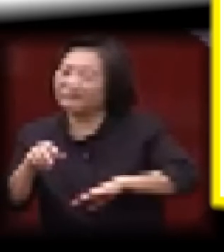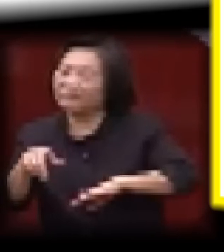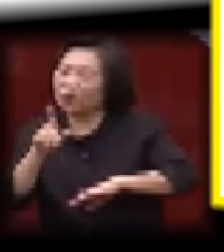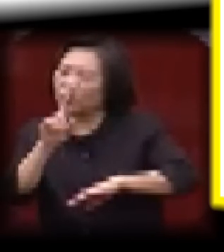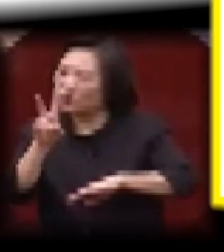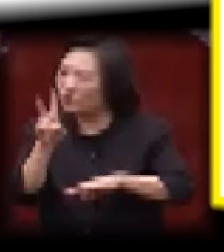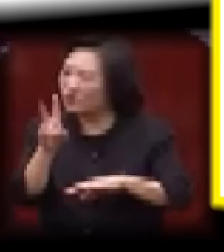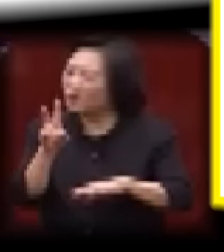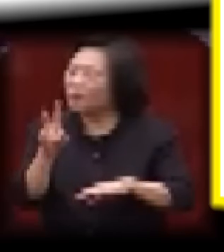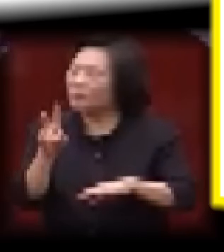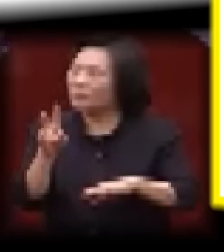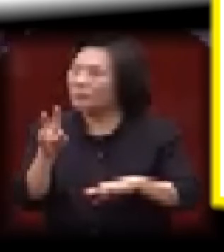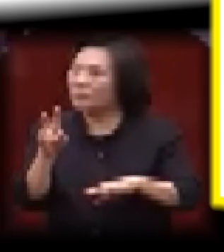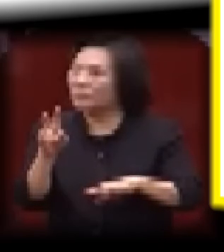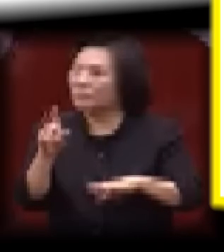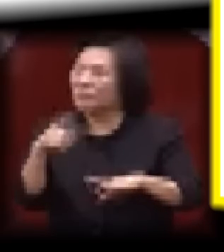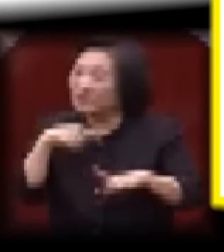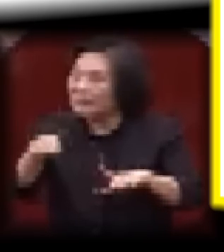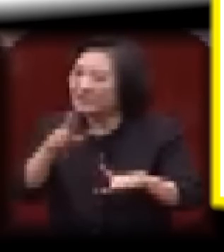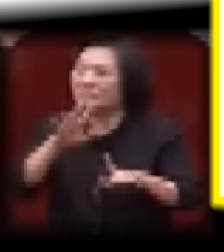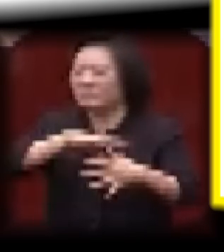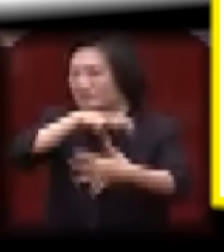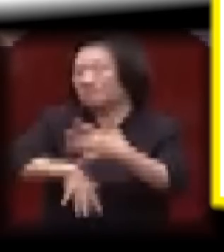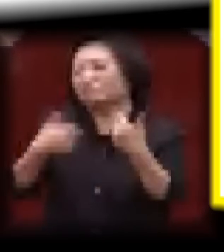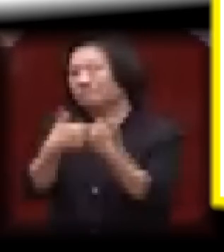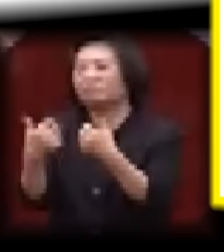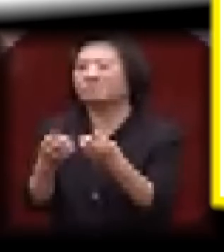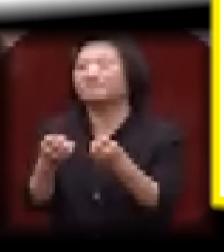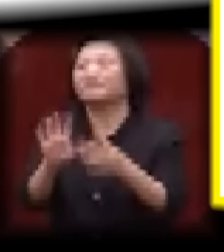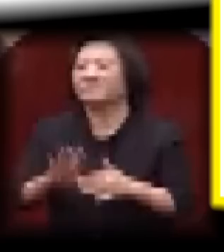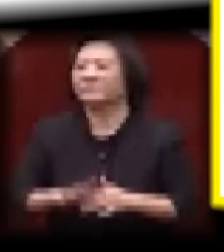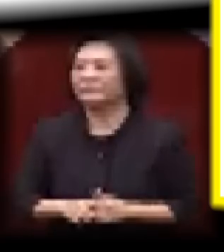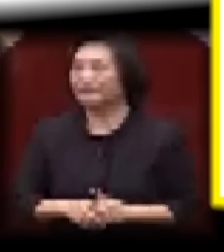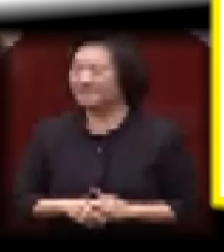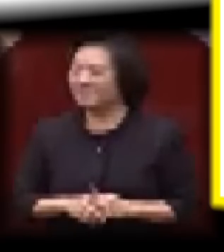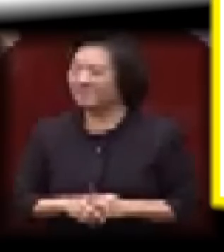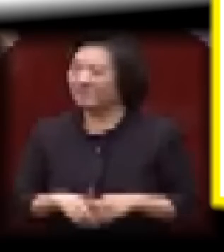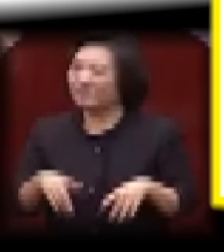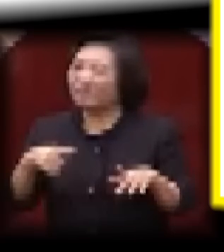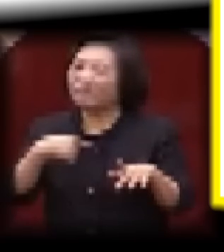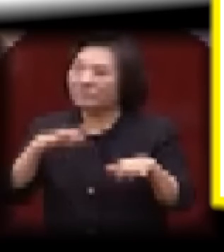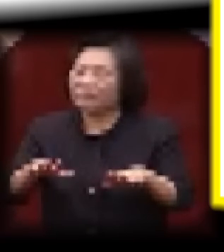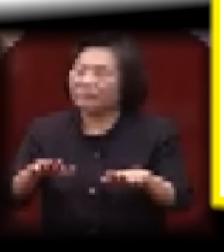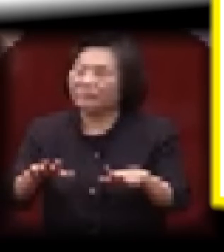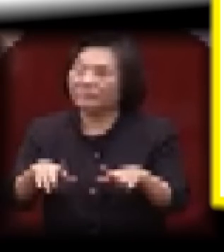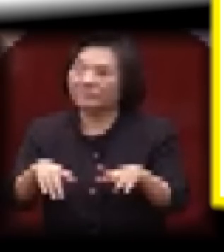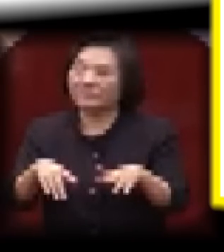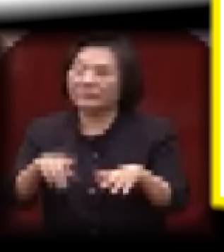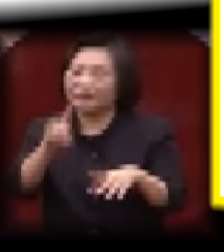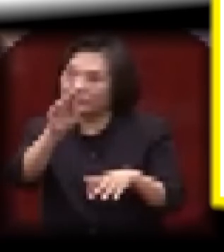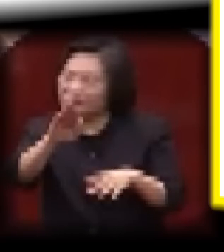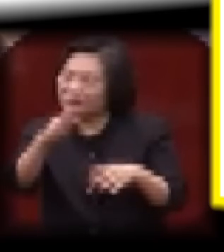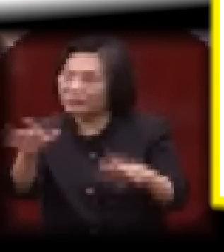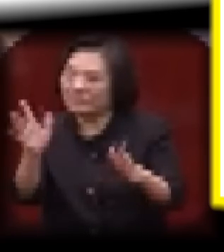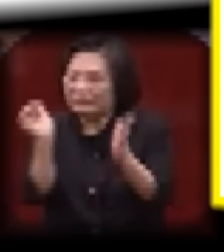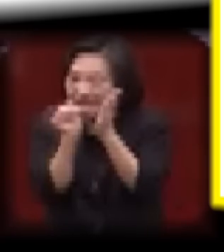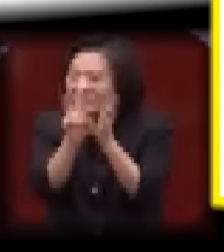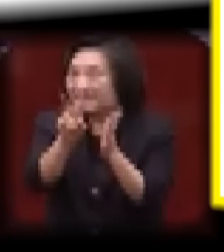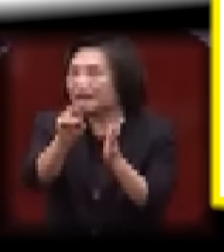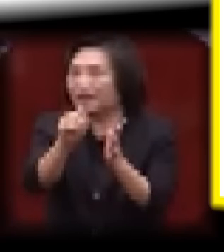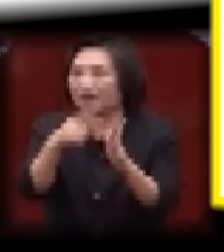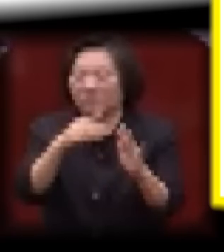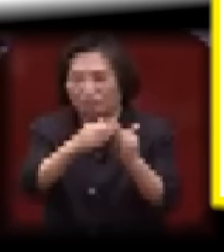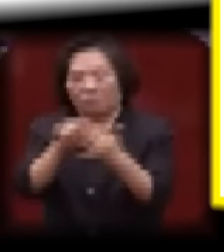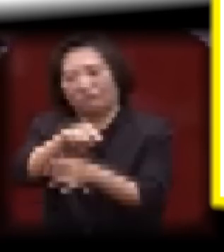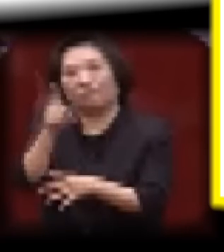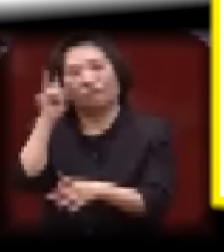检讨一下。这个是在内部有讨论很多的哈，这大概19000户，将近20000户，这没有问题，